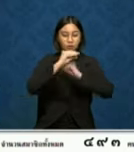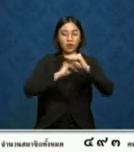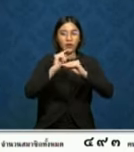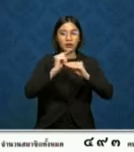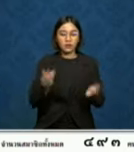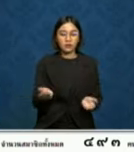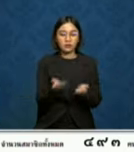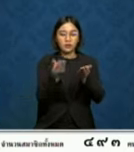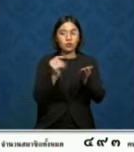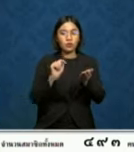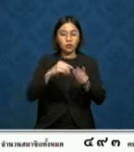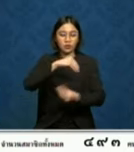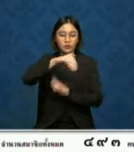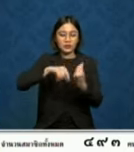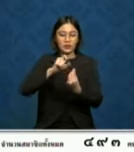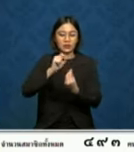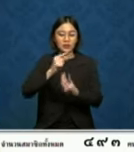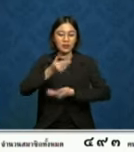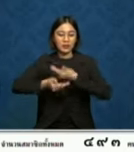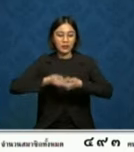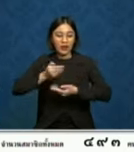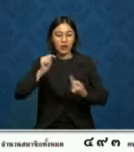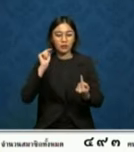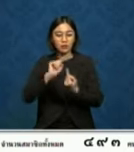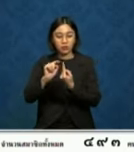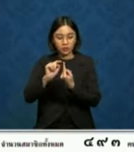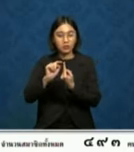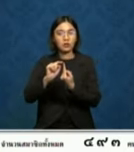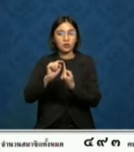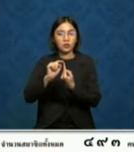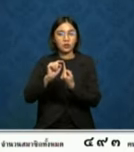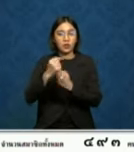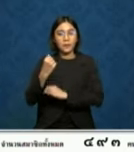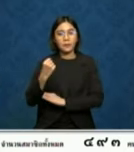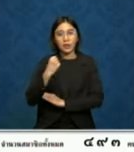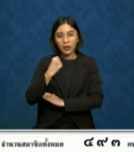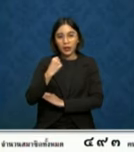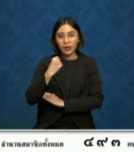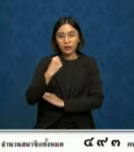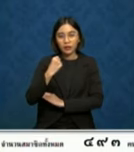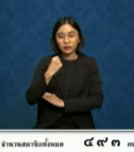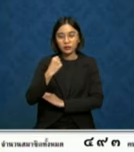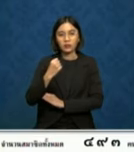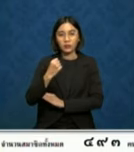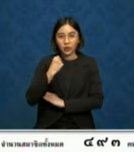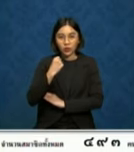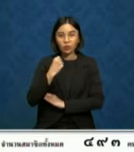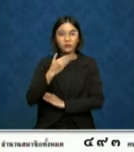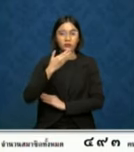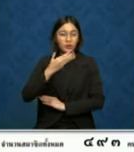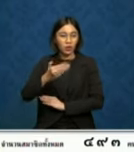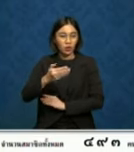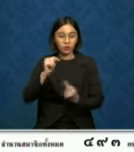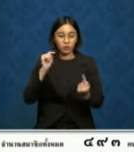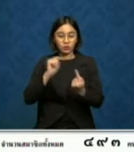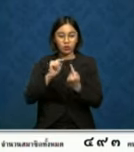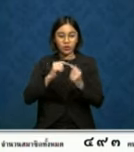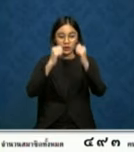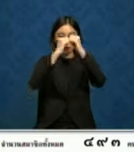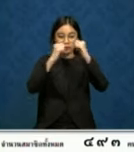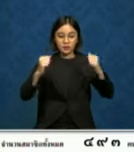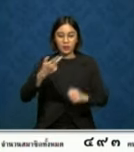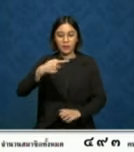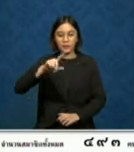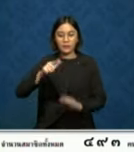การขับเคลื่อนเศรษฐกิจการค้าเพื่อความมั่งคั่งมั่นคงและยั่งยืนภายใต้สำนัก